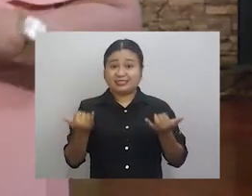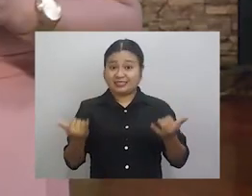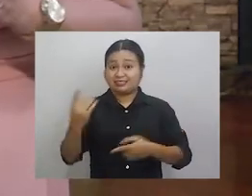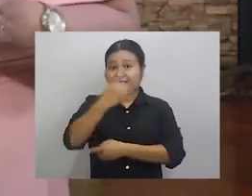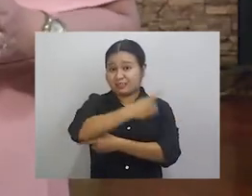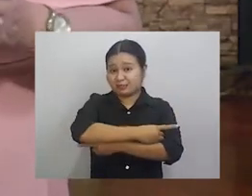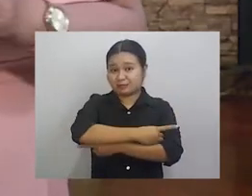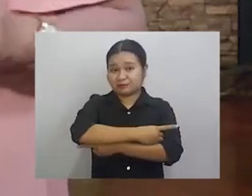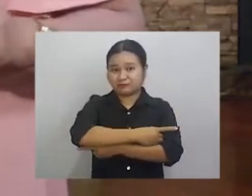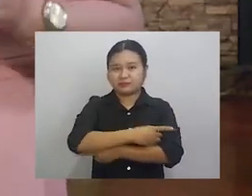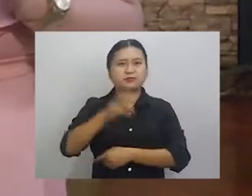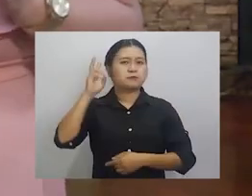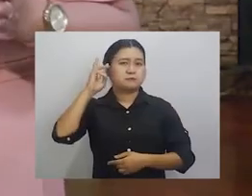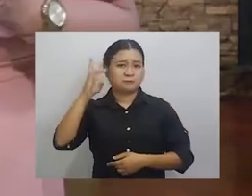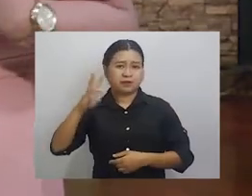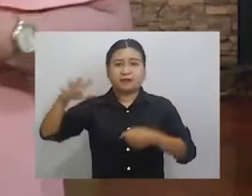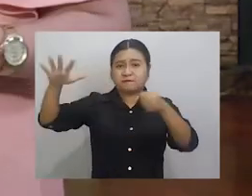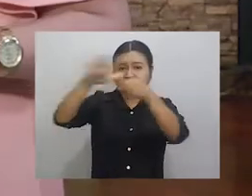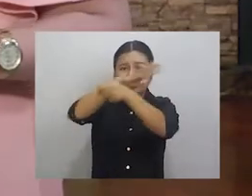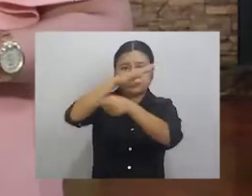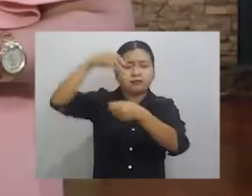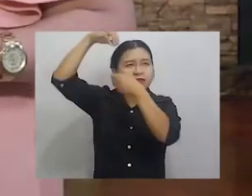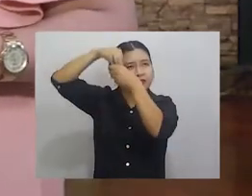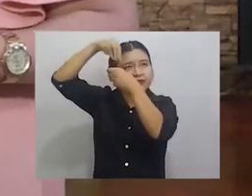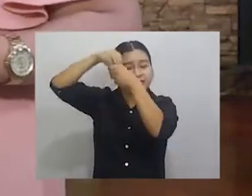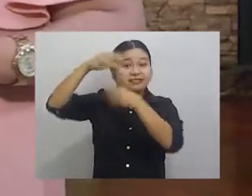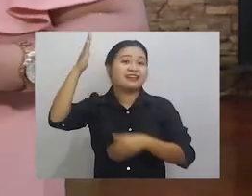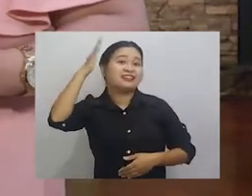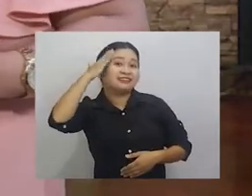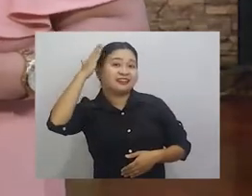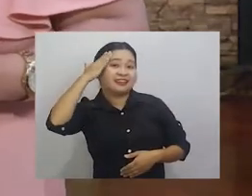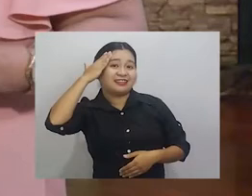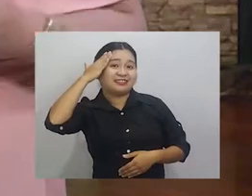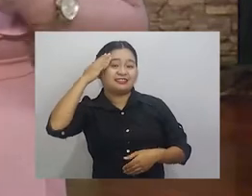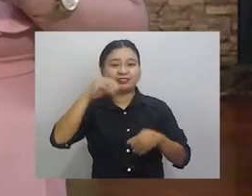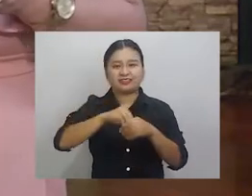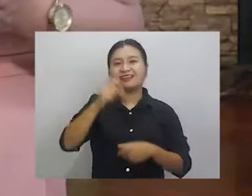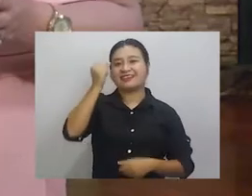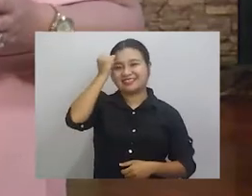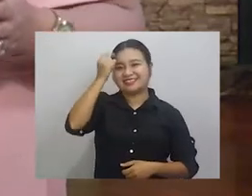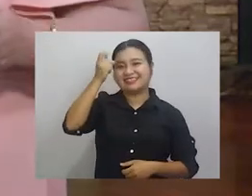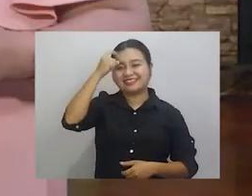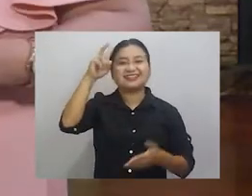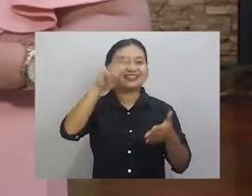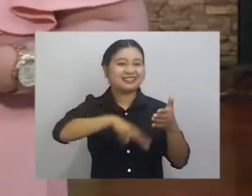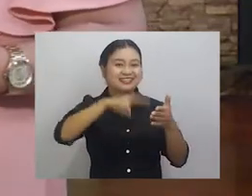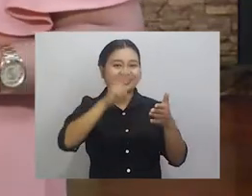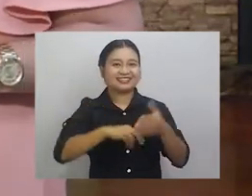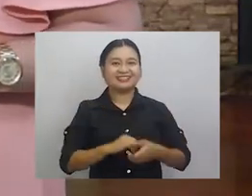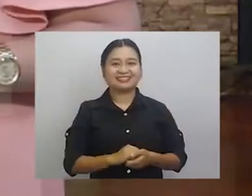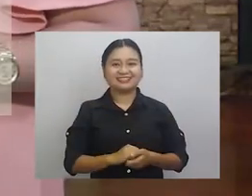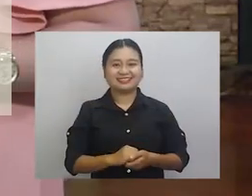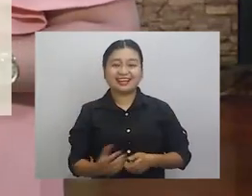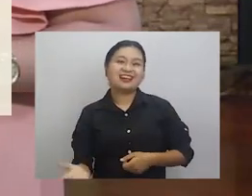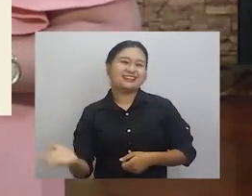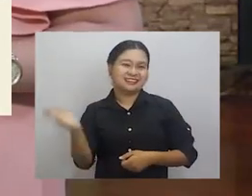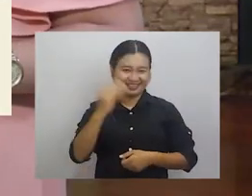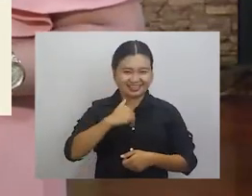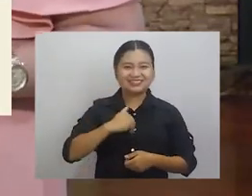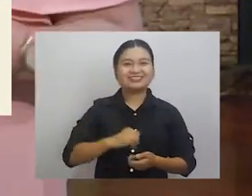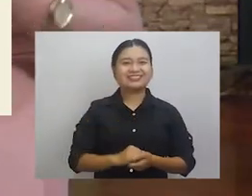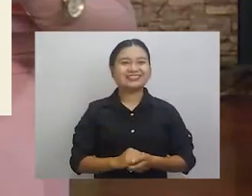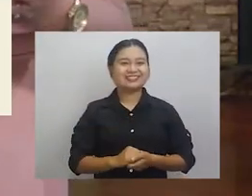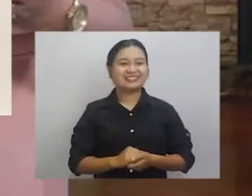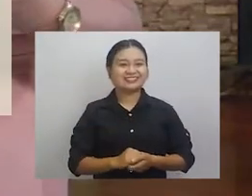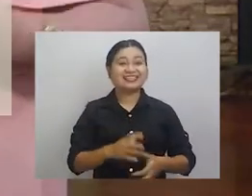ay sisiksikin at liligligin ang inyong kaalaman sa pangunawa sa pagbabasa. Kaya ano pang hinihintay ninyo, madlang